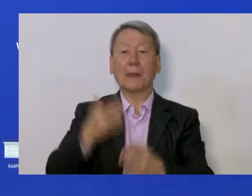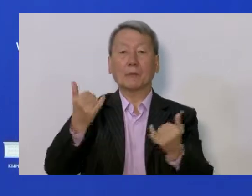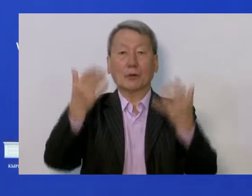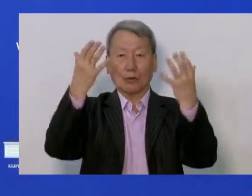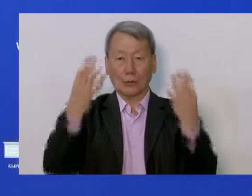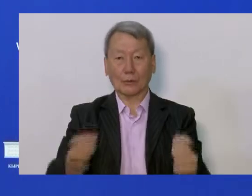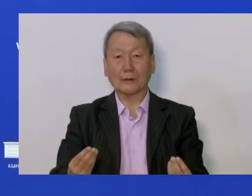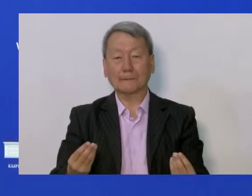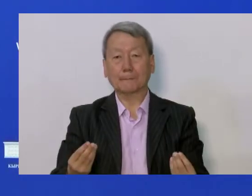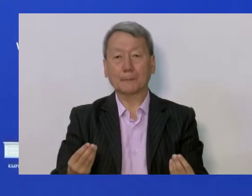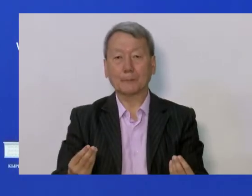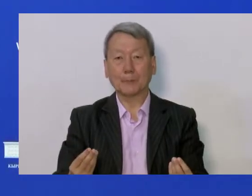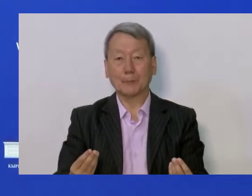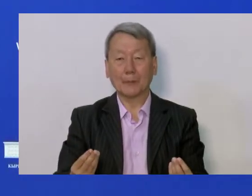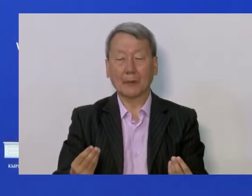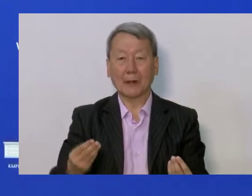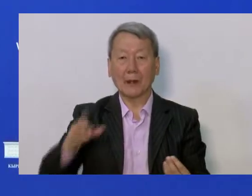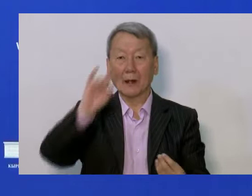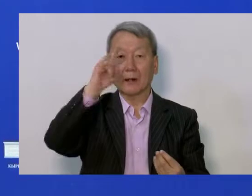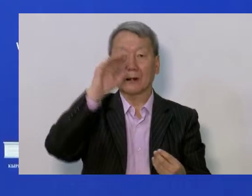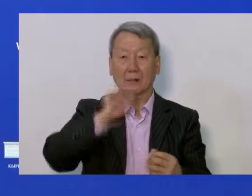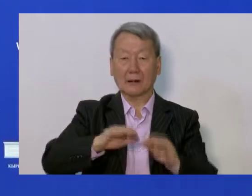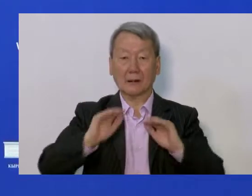Бүгүнкү күндө балдар